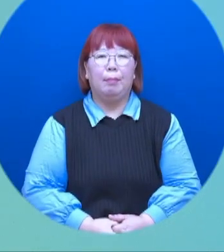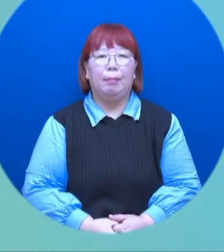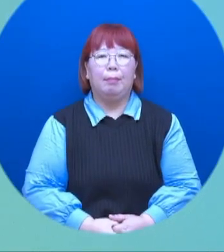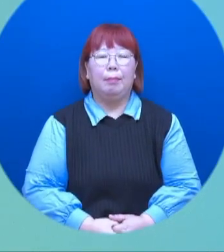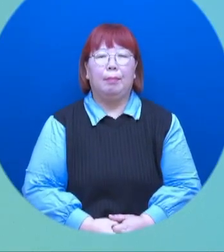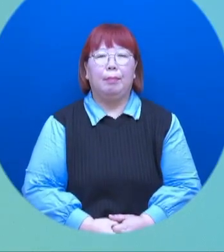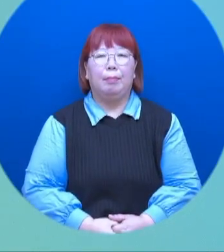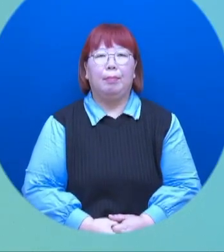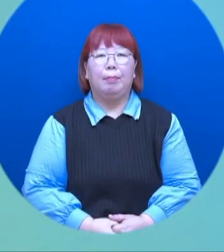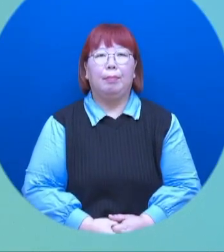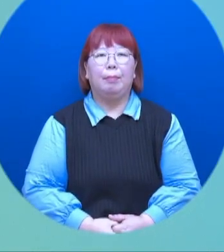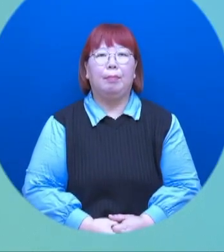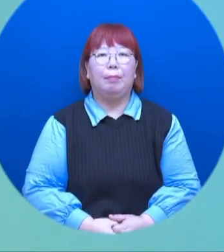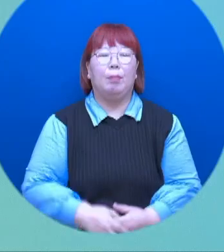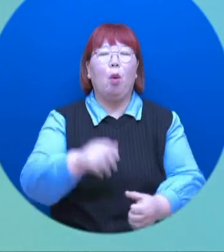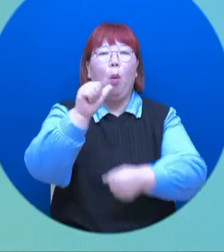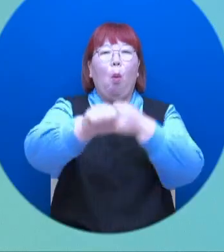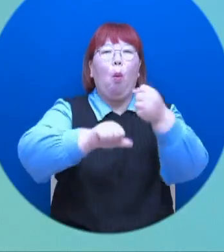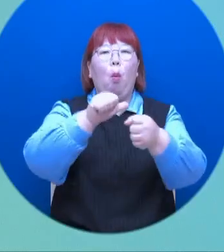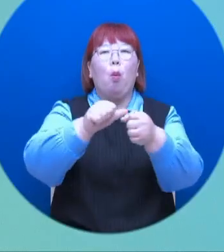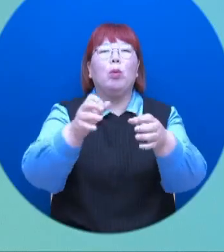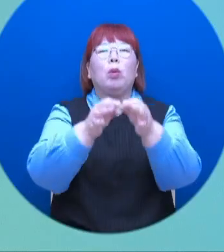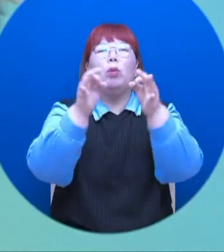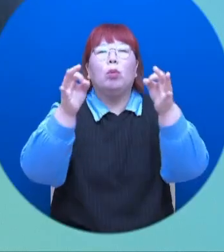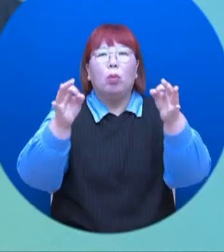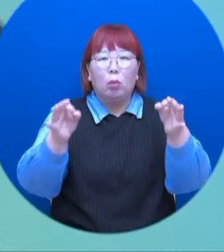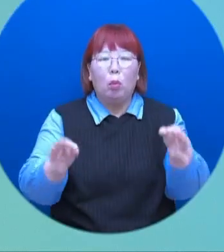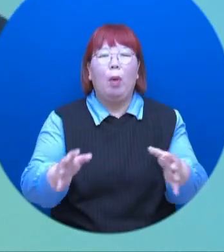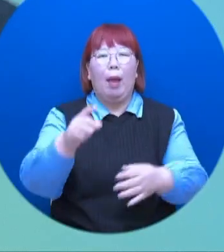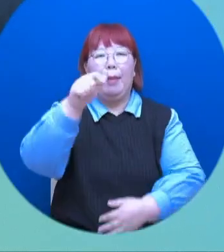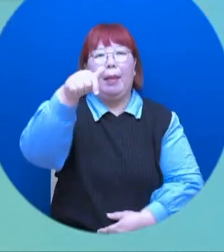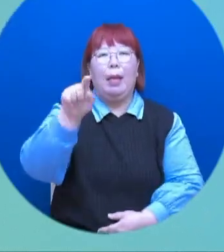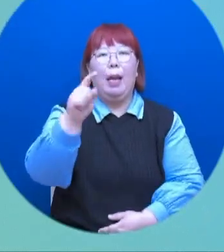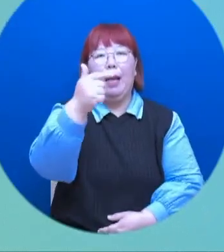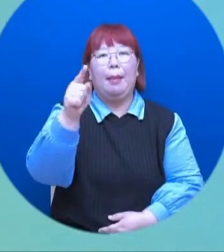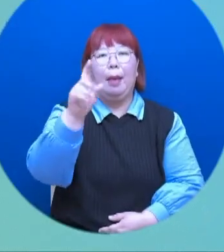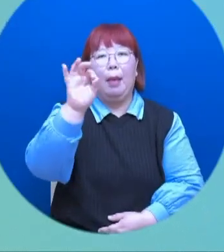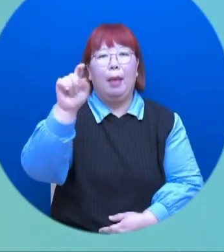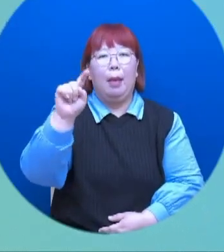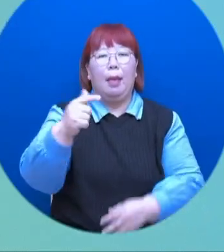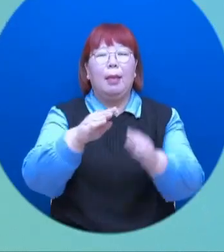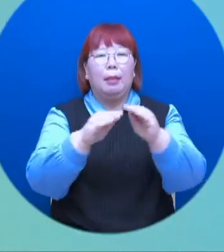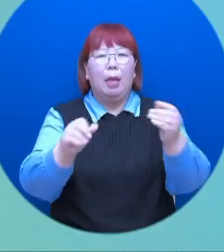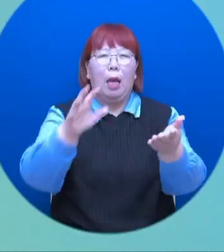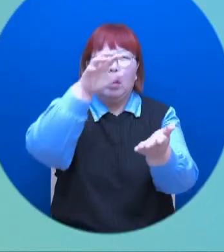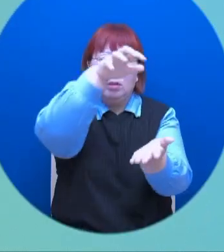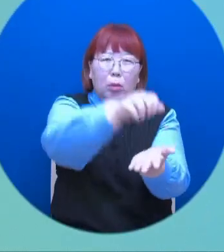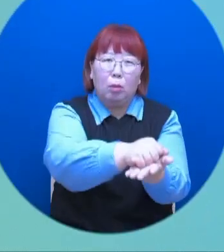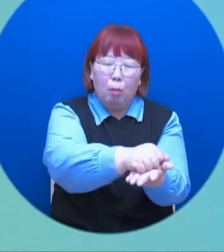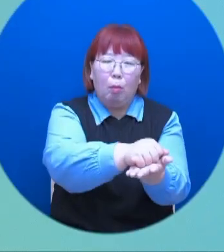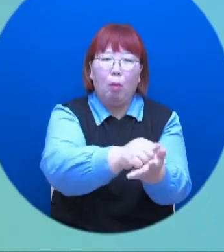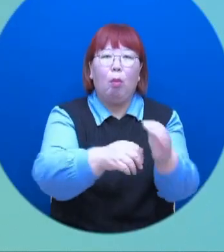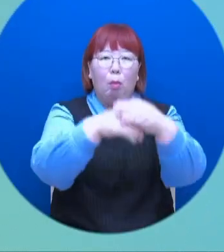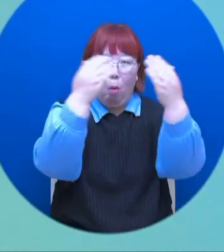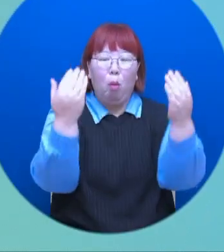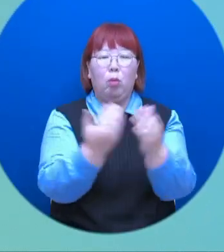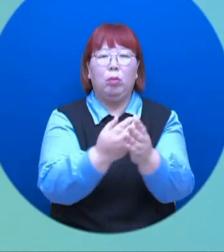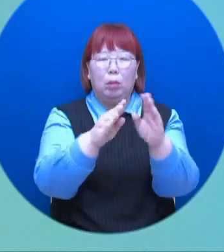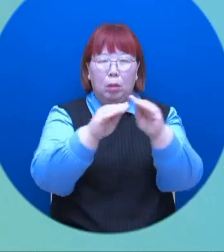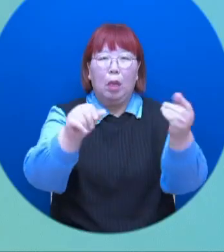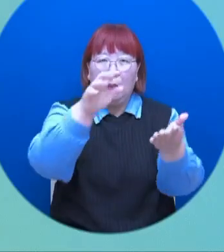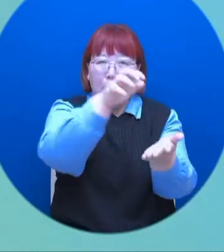다시 말씀드리면 5년 동안 가나안 정복하면서 모든 땅을 다 차지했음에도